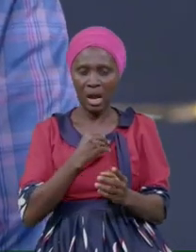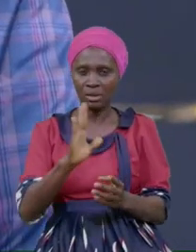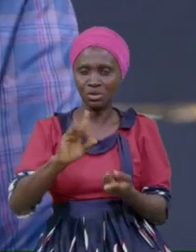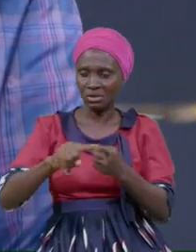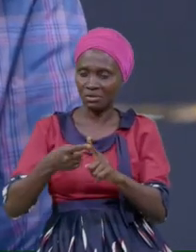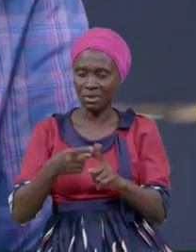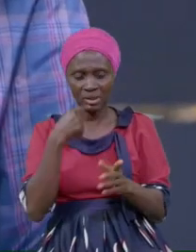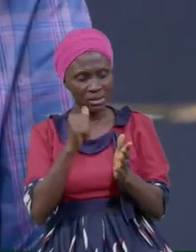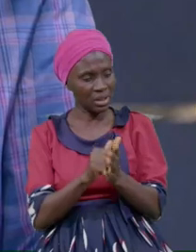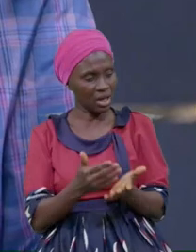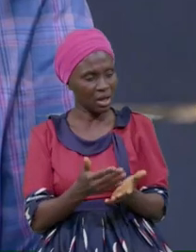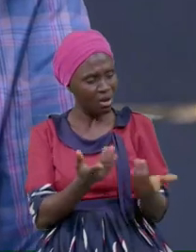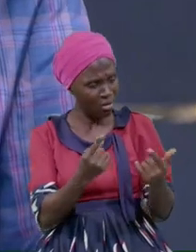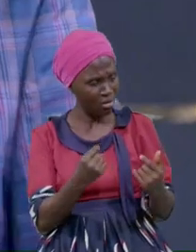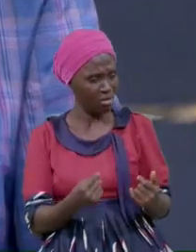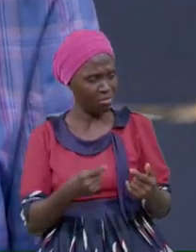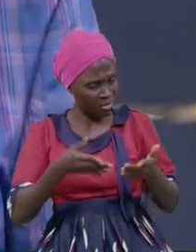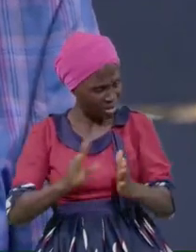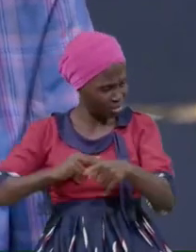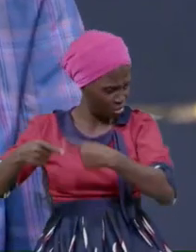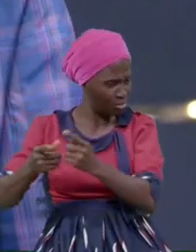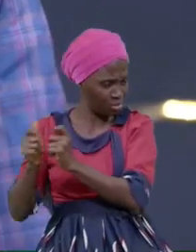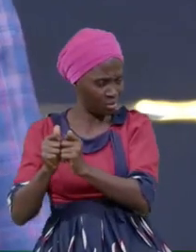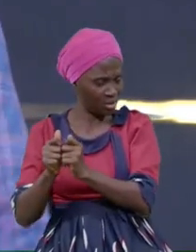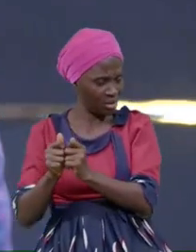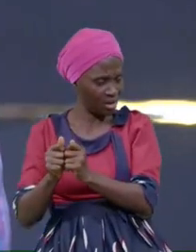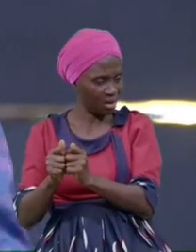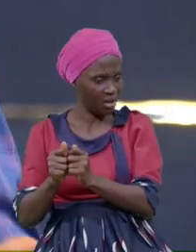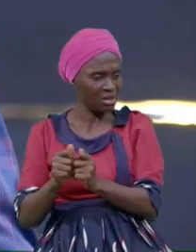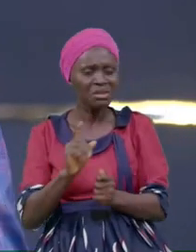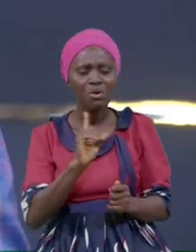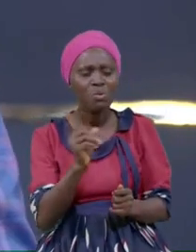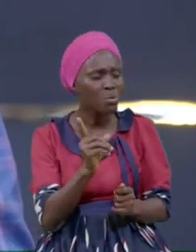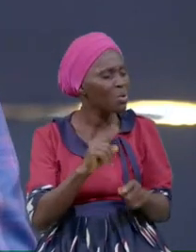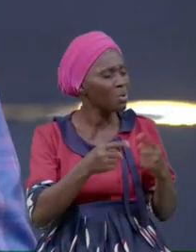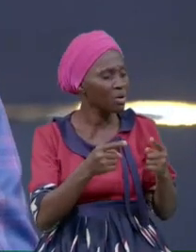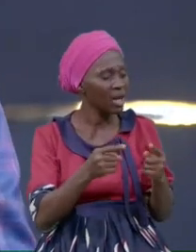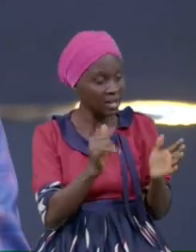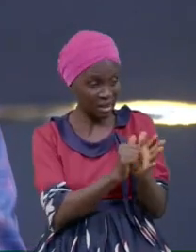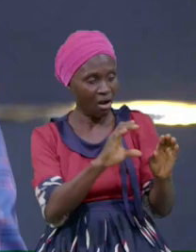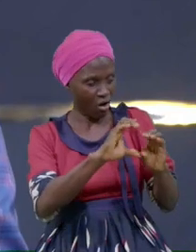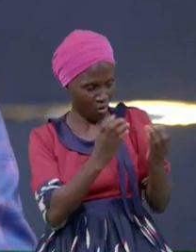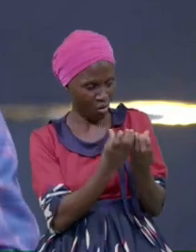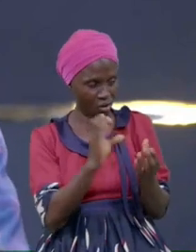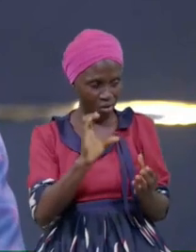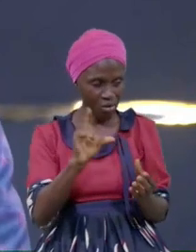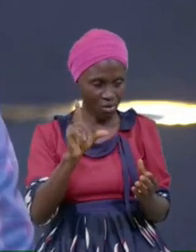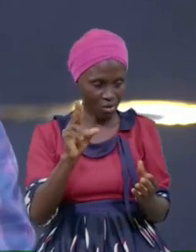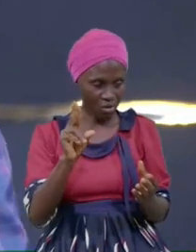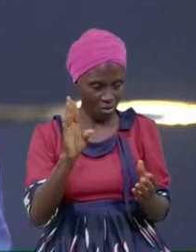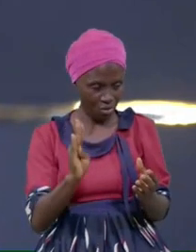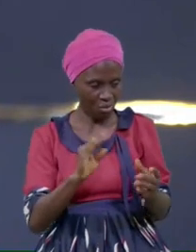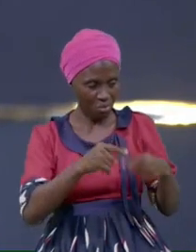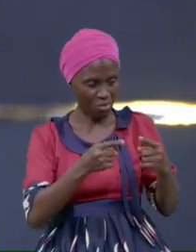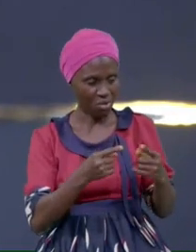non. Nous allons encore ce soir. Tu dis où? Le même lieu là où on allait. Oh, quelque chose m'est arrivé. Qu'est-ce qui t'est arrivé?